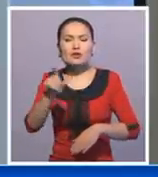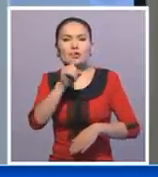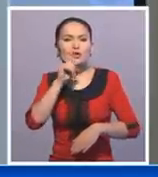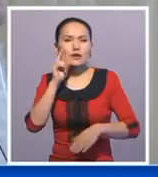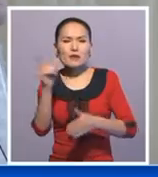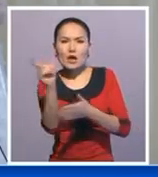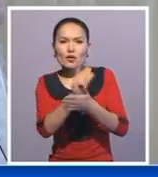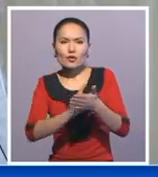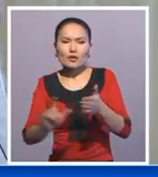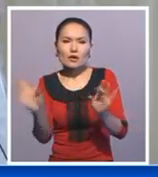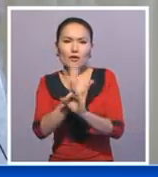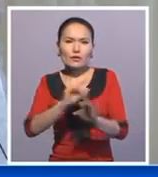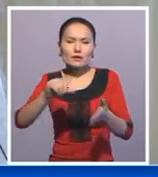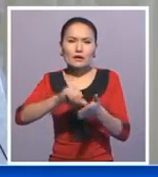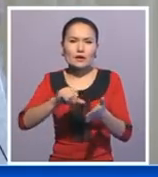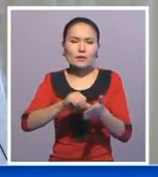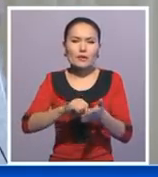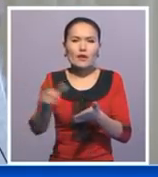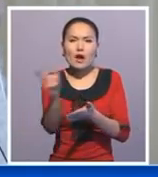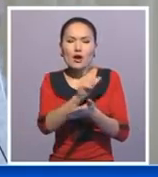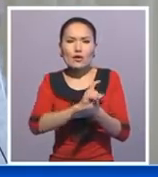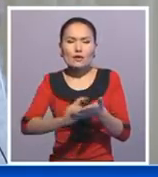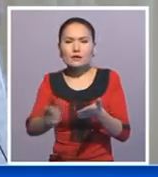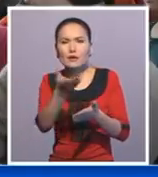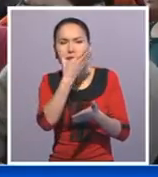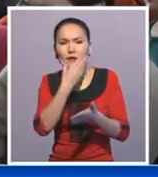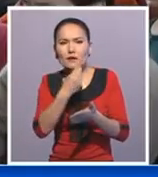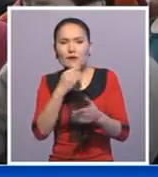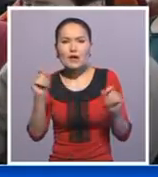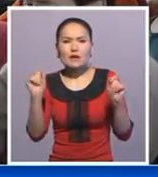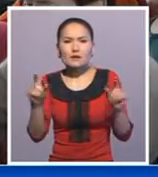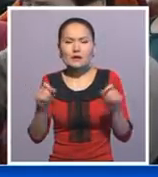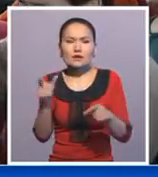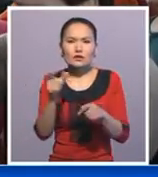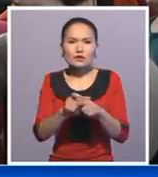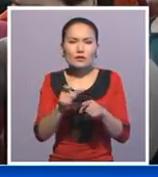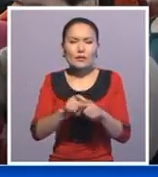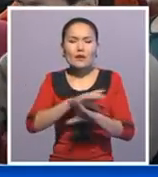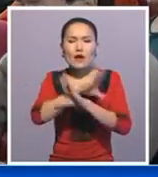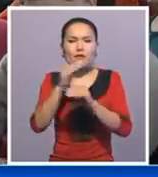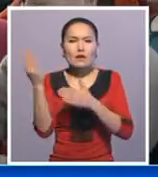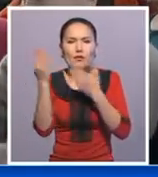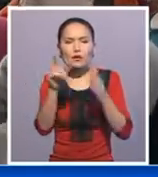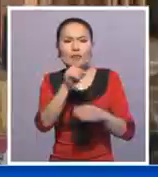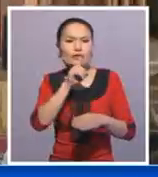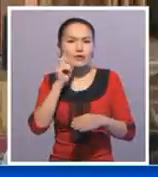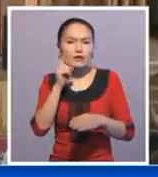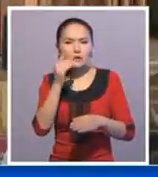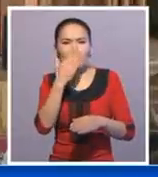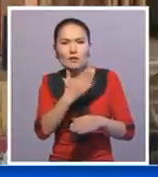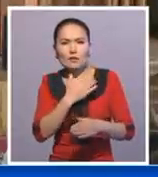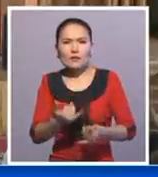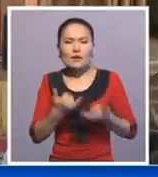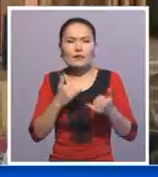жырларын жатқа оқиды. Рухы асқақ жырлары мен көркем дастандары қазірде қай оқырманның да жүрегін жаулап алатыны даусыз. Сайысқа